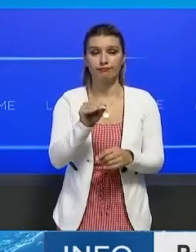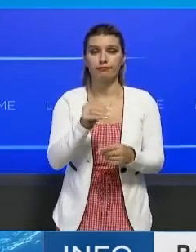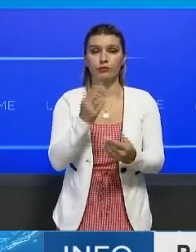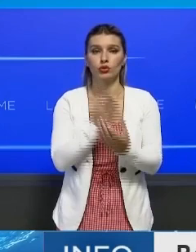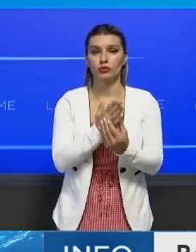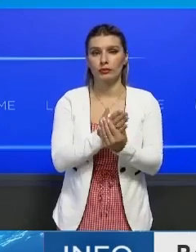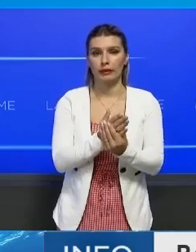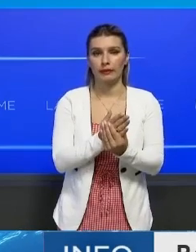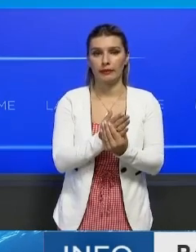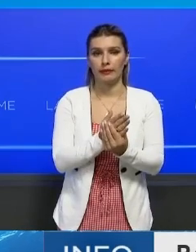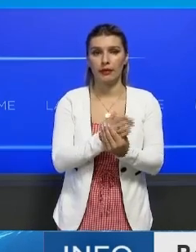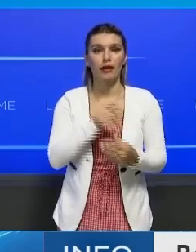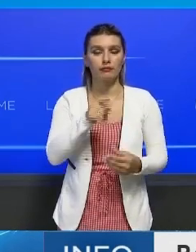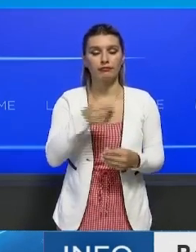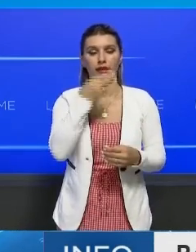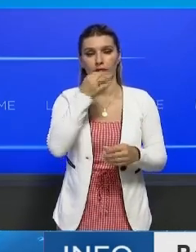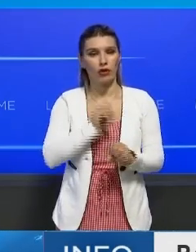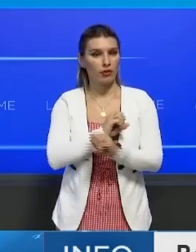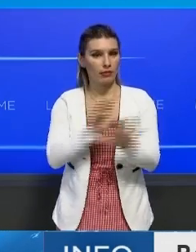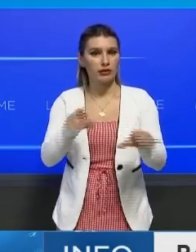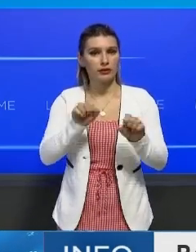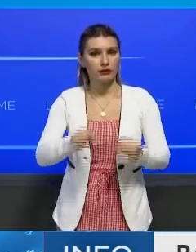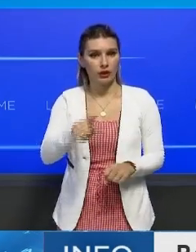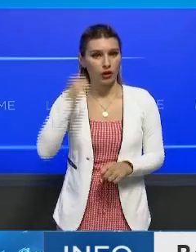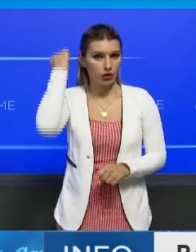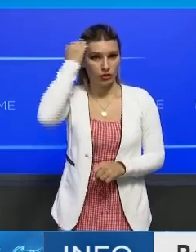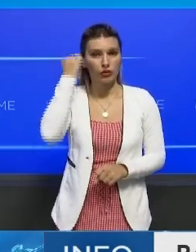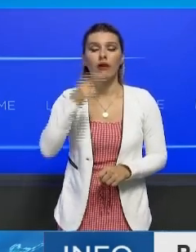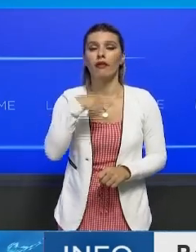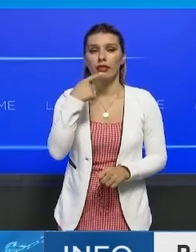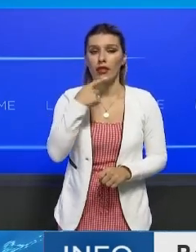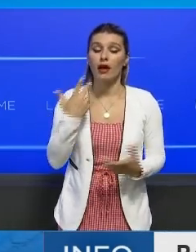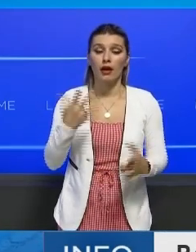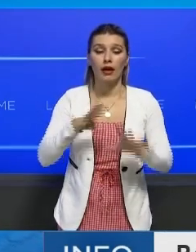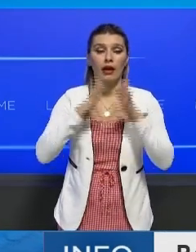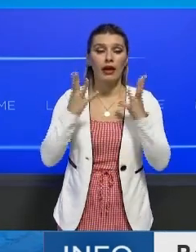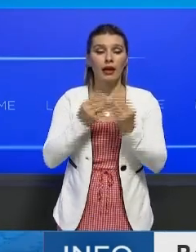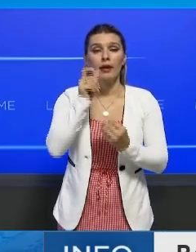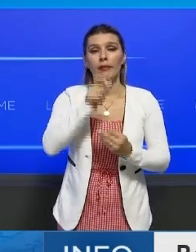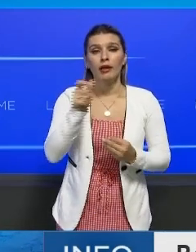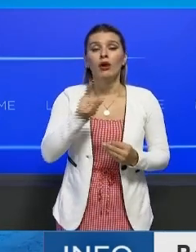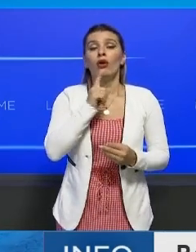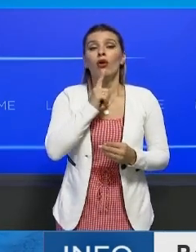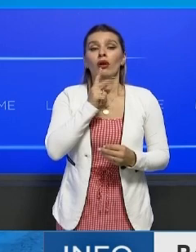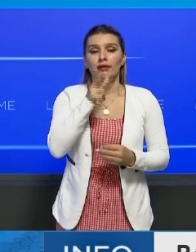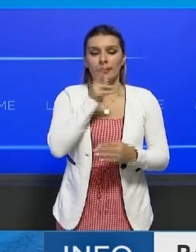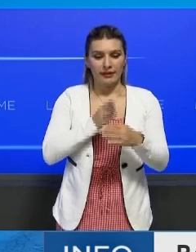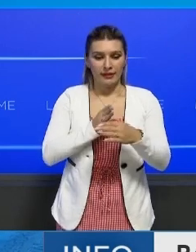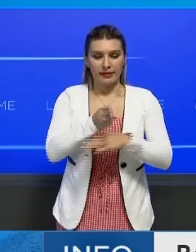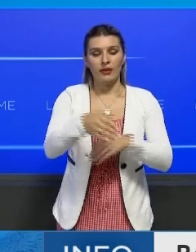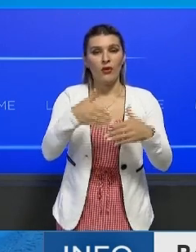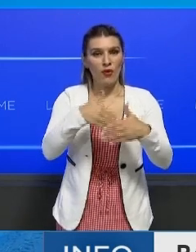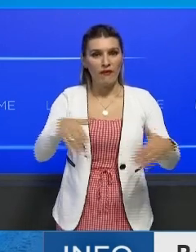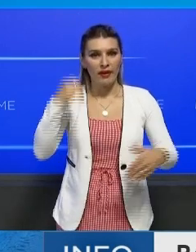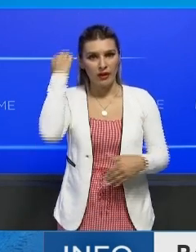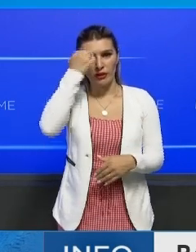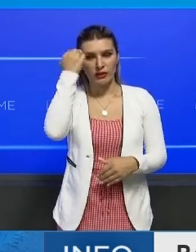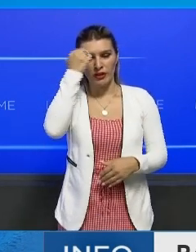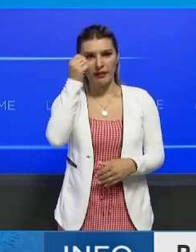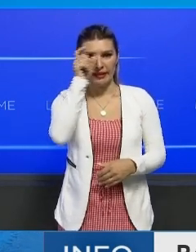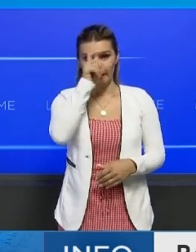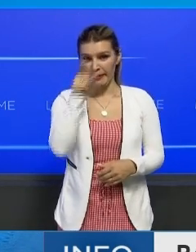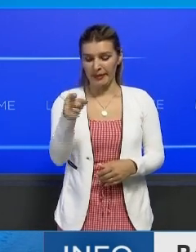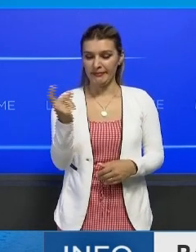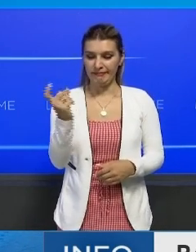hyrje dalje. Ma antë një njoftimi, qeveria Kosovës ka bërë të ditur se çdo person që paraqitet për kalim të kufirit shtetëror të Republikës